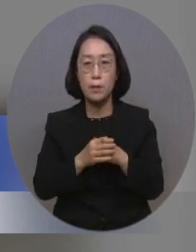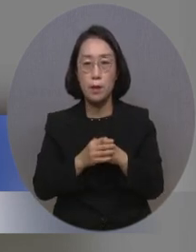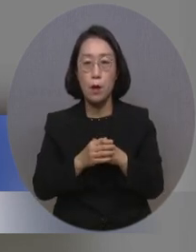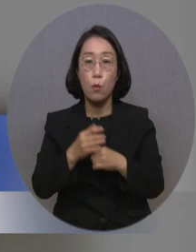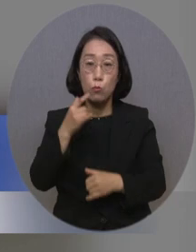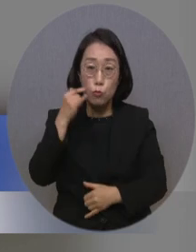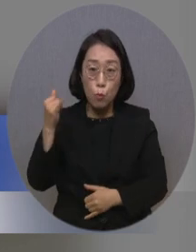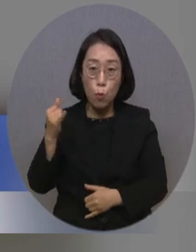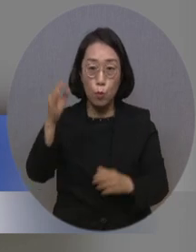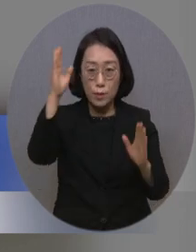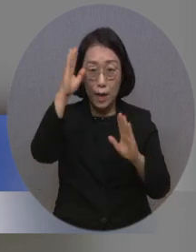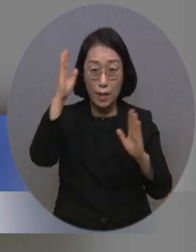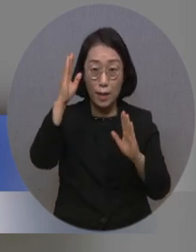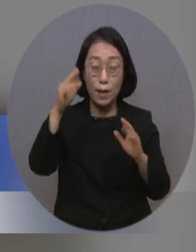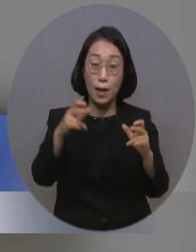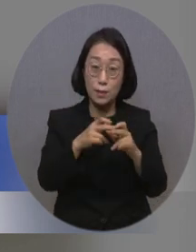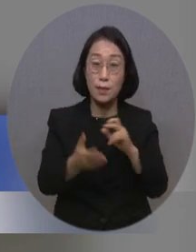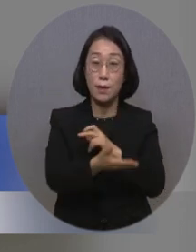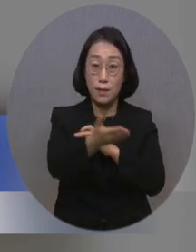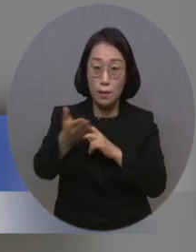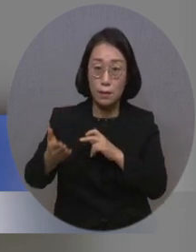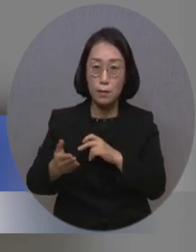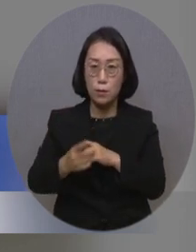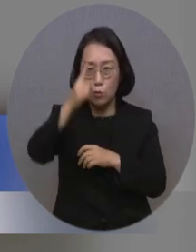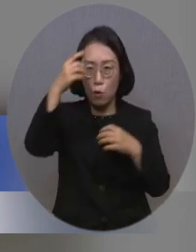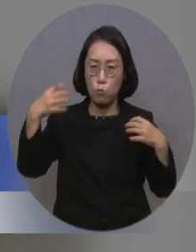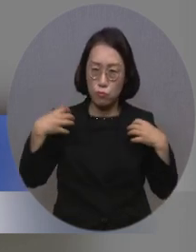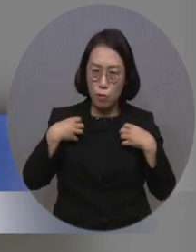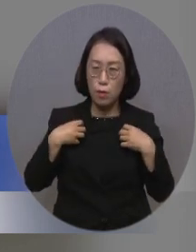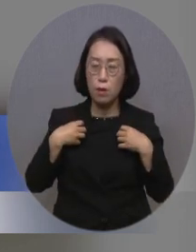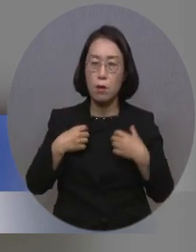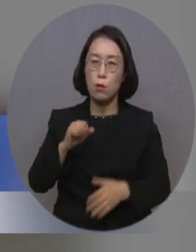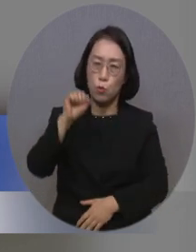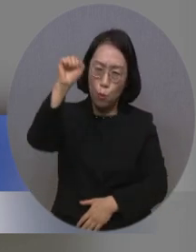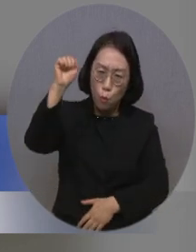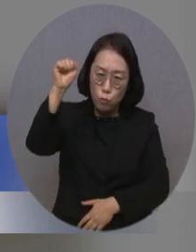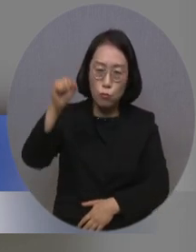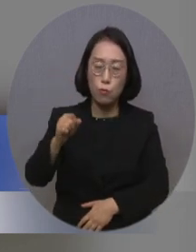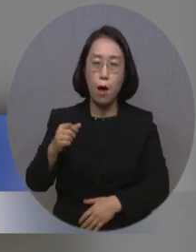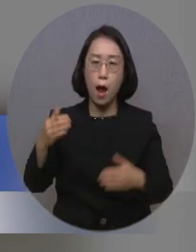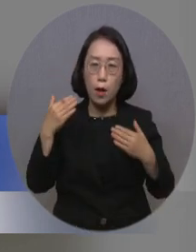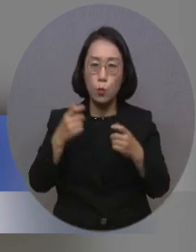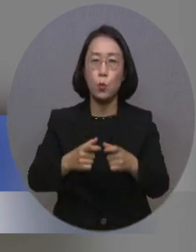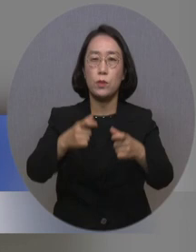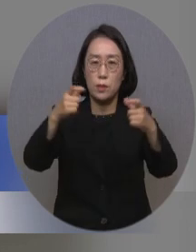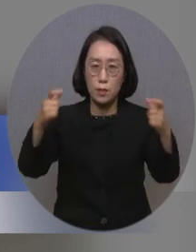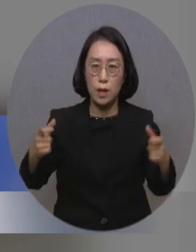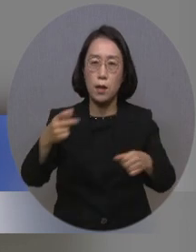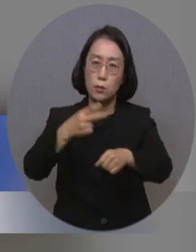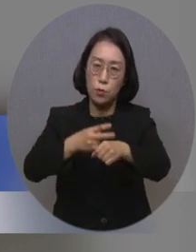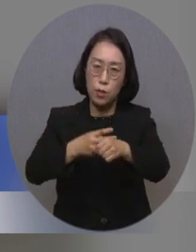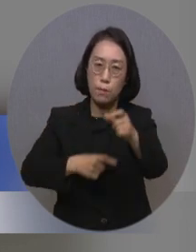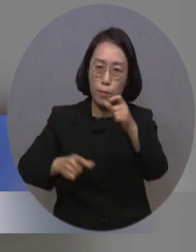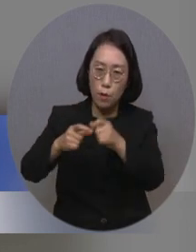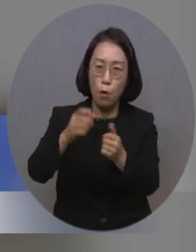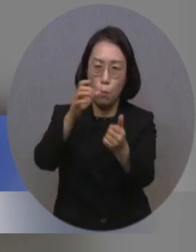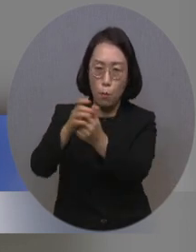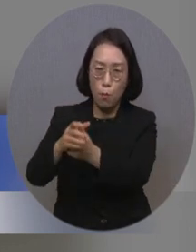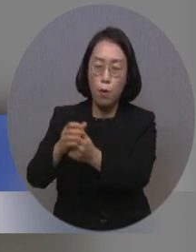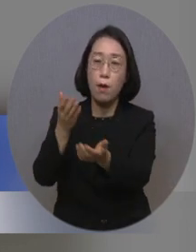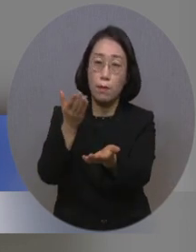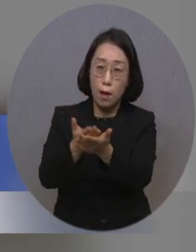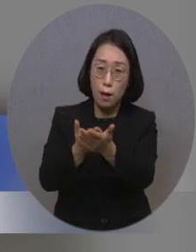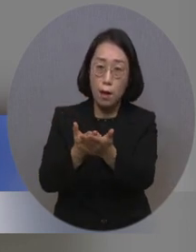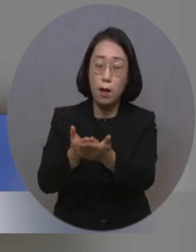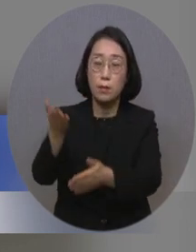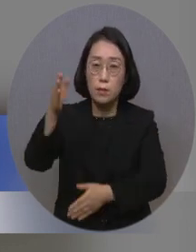학부모와 장애 학생들은 정부와 국회를 향해 특수학교의 추가 설립과 특수교사 수급 문제 해결 등을 지속해서